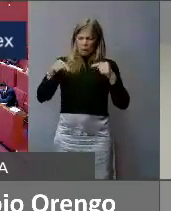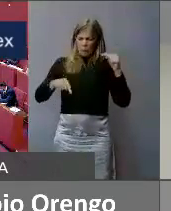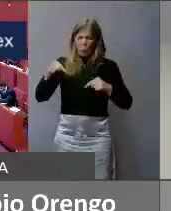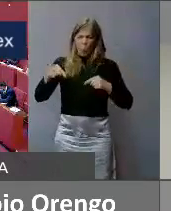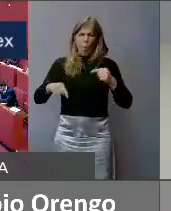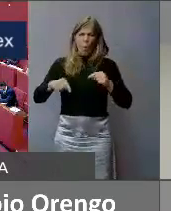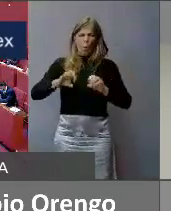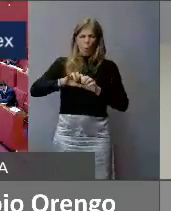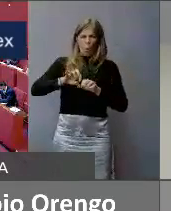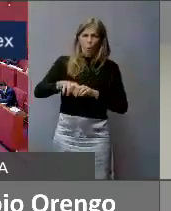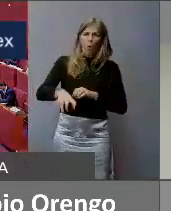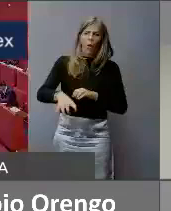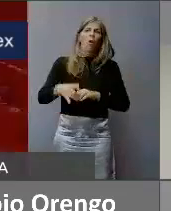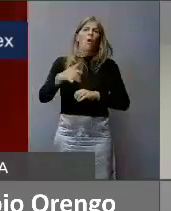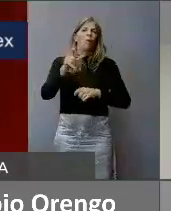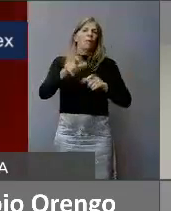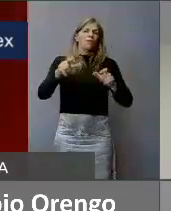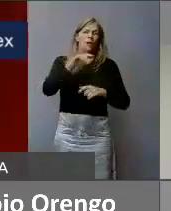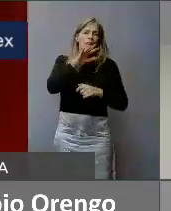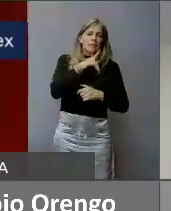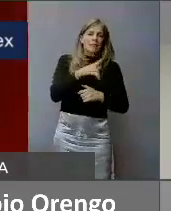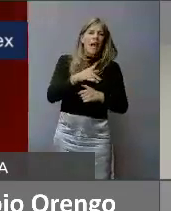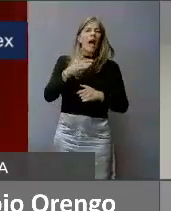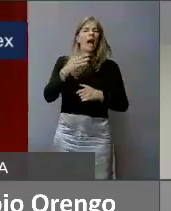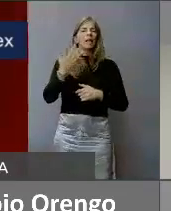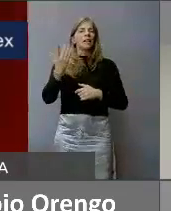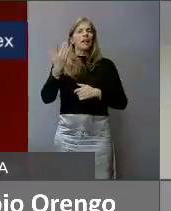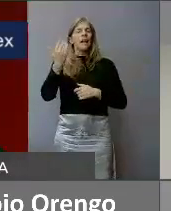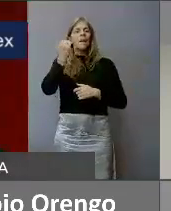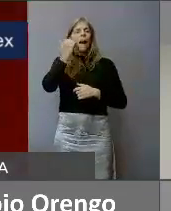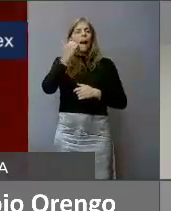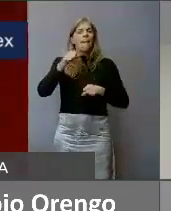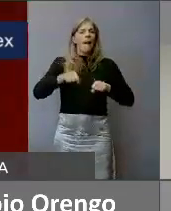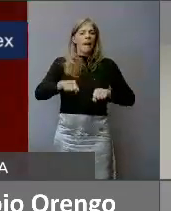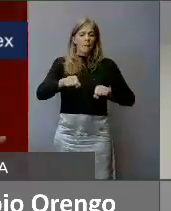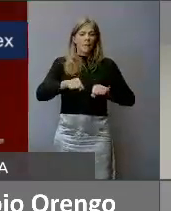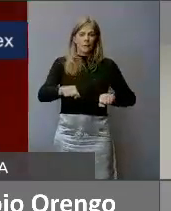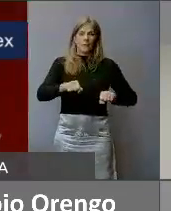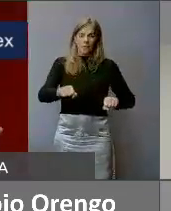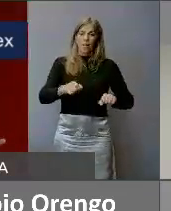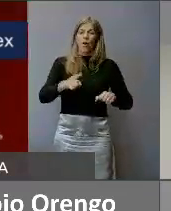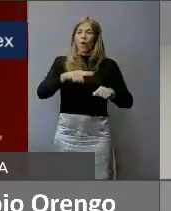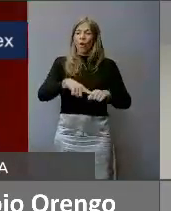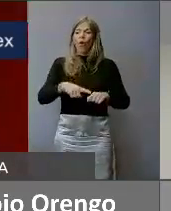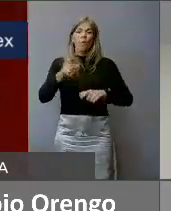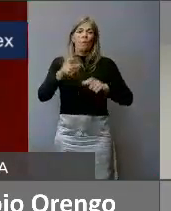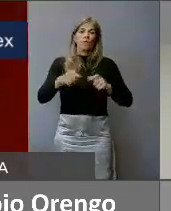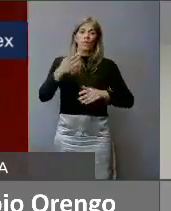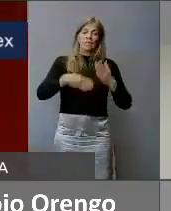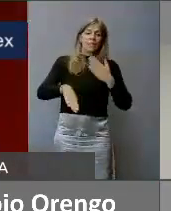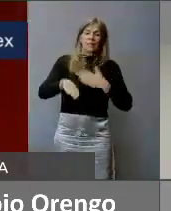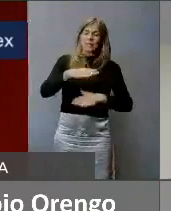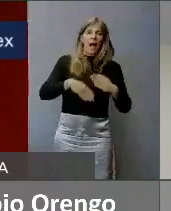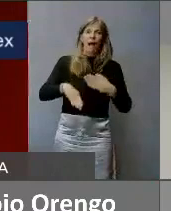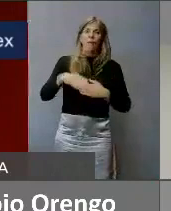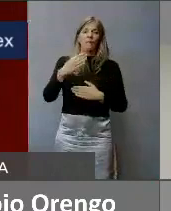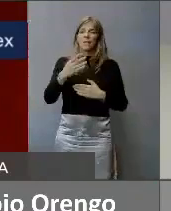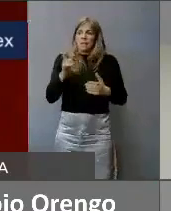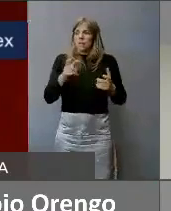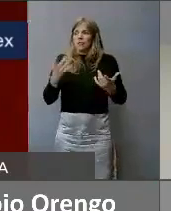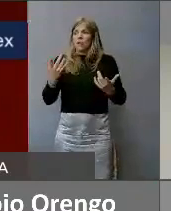persone anziane le mamme coi bimbi e le persone con disabilità ed altro camminando in certi tratti della nostra città